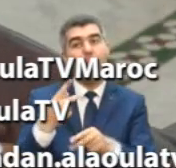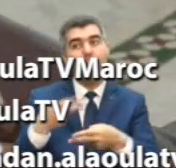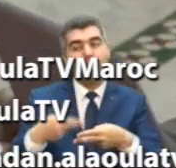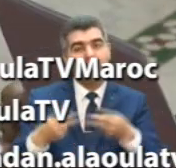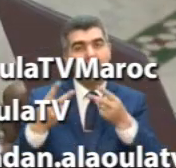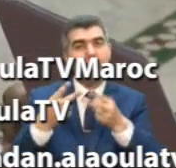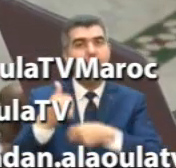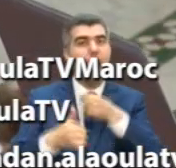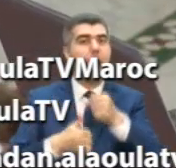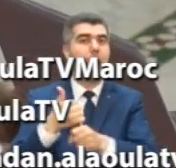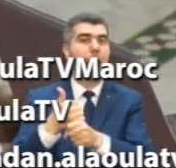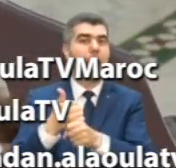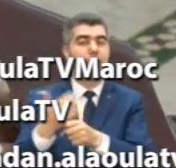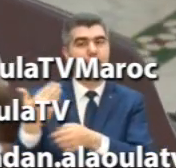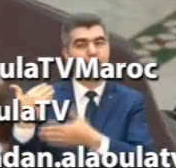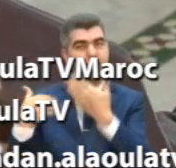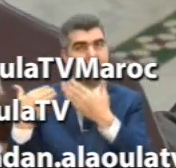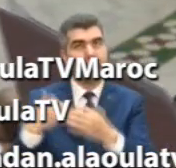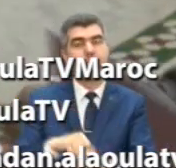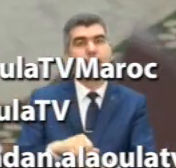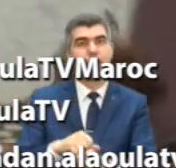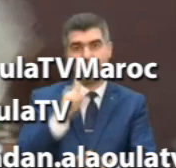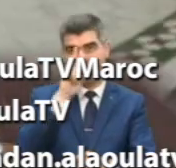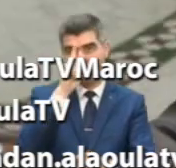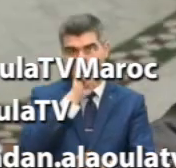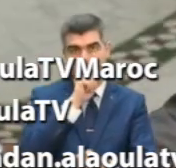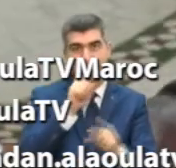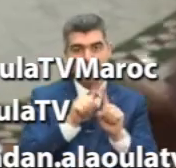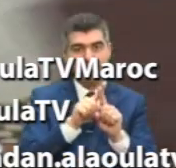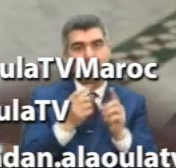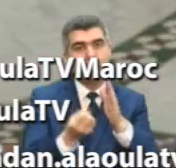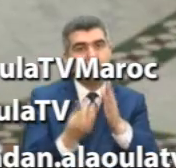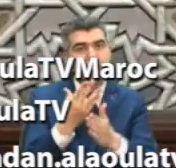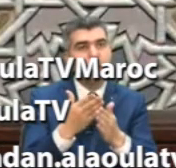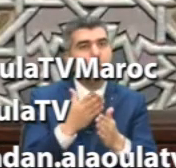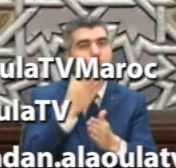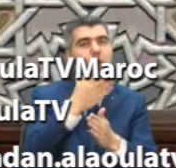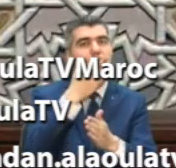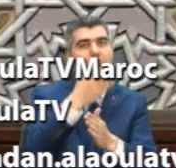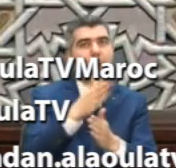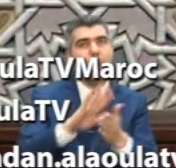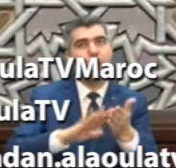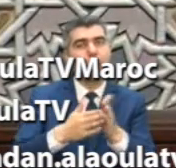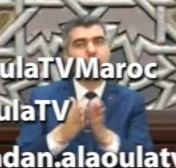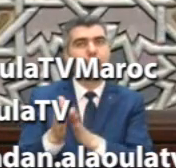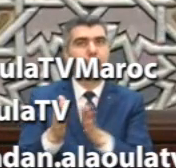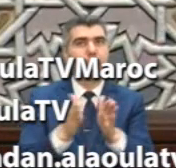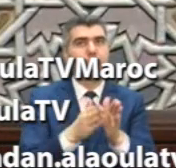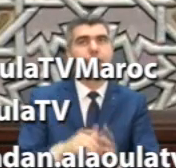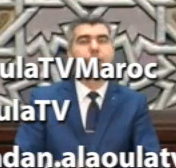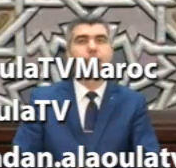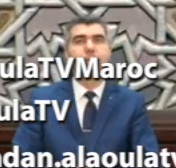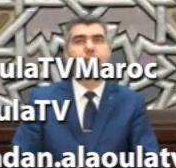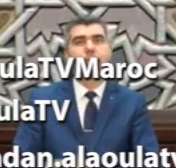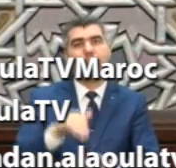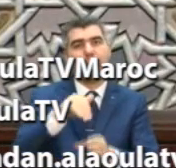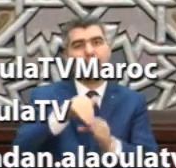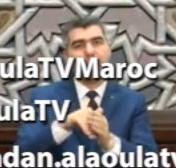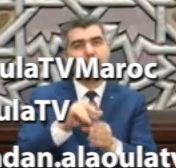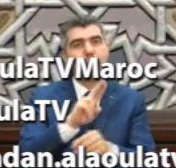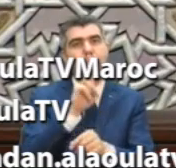السنة الفارطة. من هذا التقييم إن شاء الله غادي نفتحوا أفاق جديدة وتنويع للعرض التربوي. سيدنا نائب